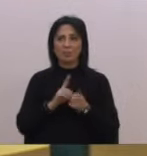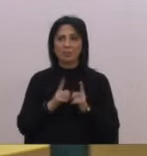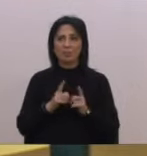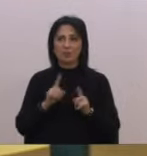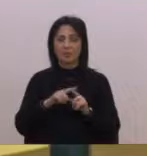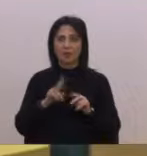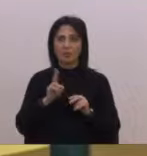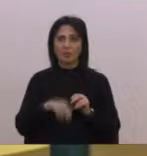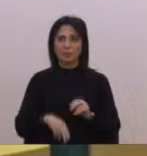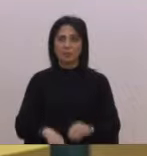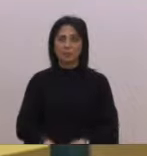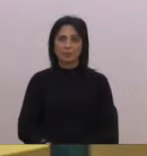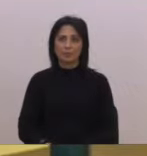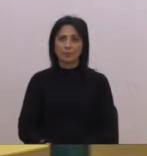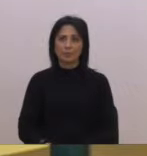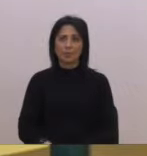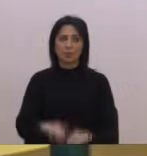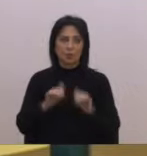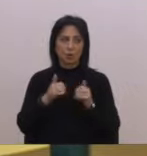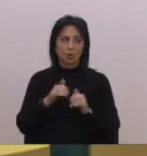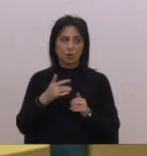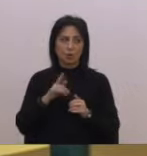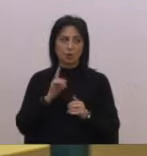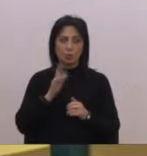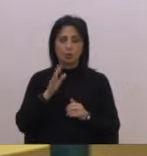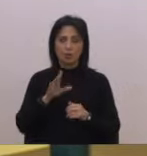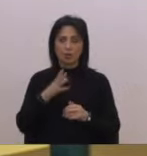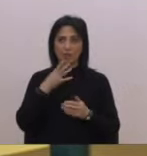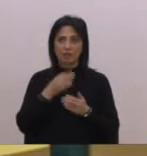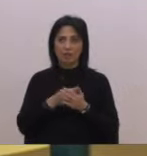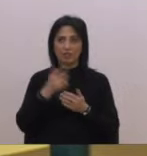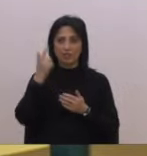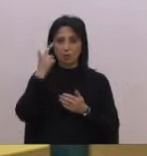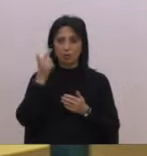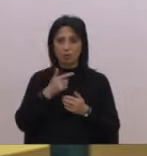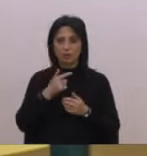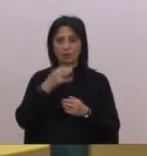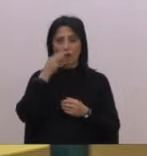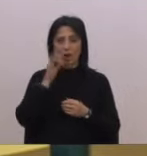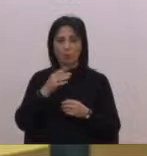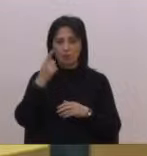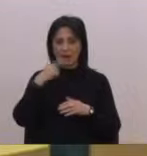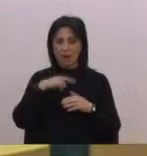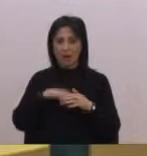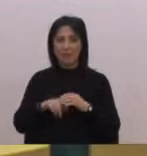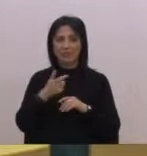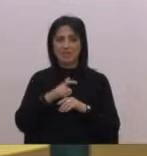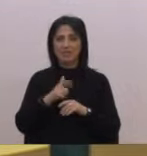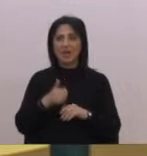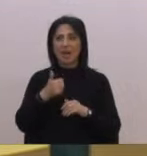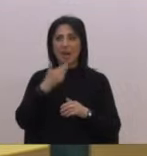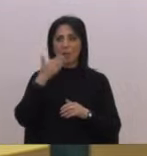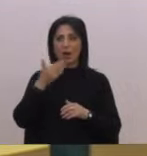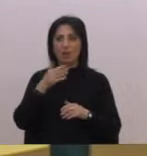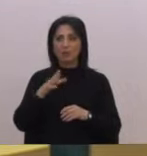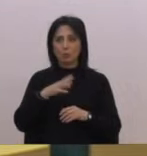მურჩი. როგორც მოსალოდნელი იყო თავისი ცოდნითა და გამოცდილებიდან გამომდინარე, ძალიან კარგი გამოსვლა